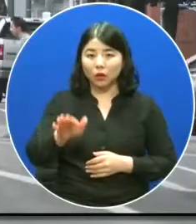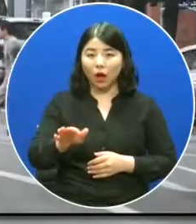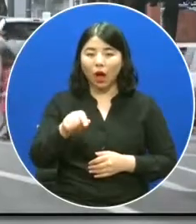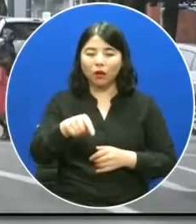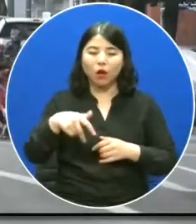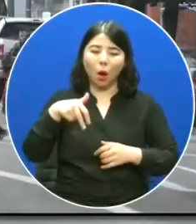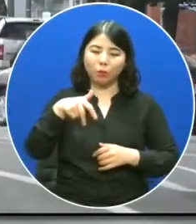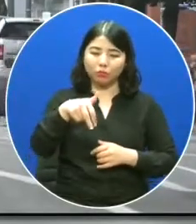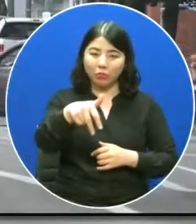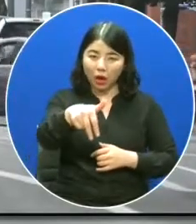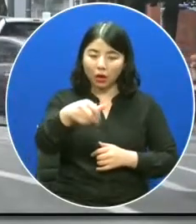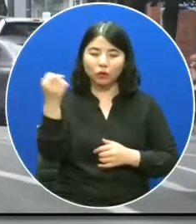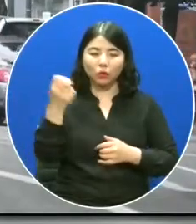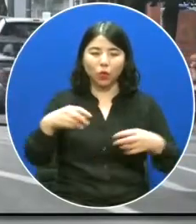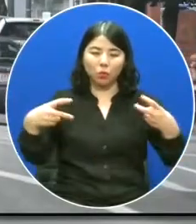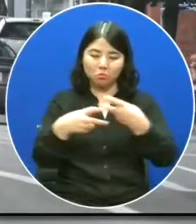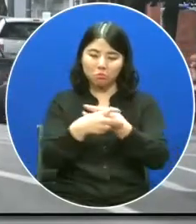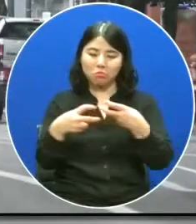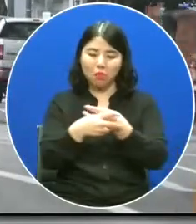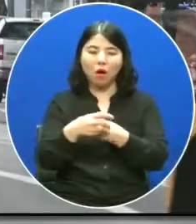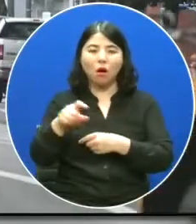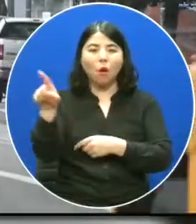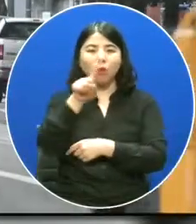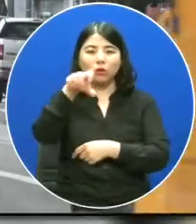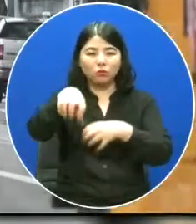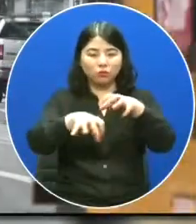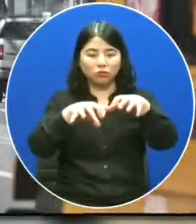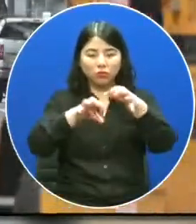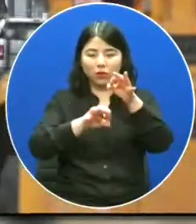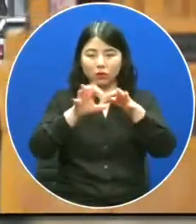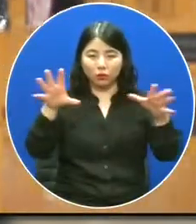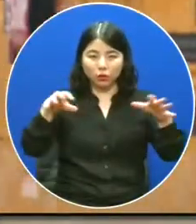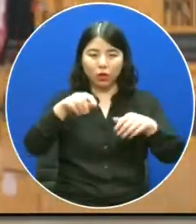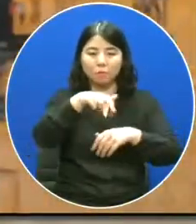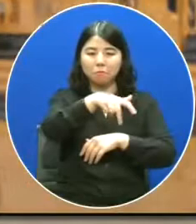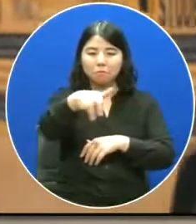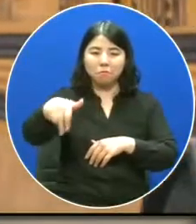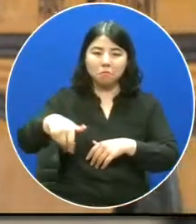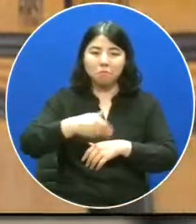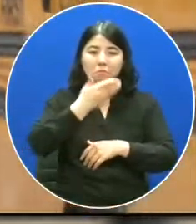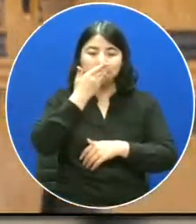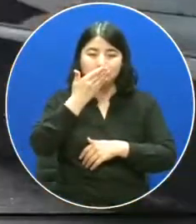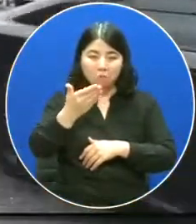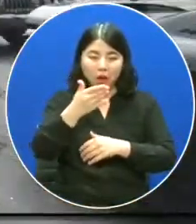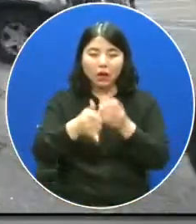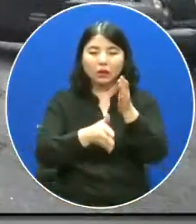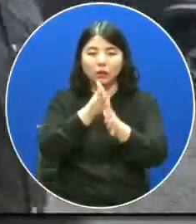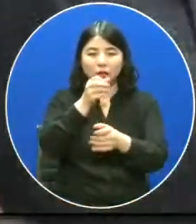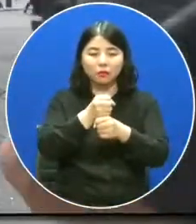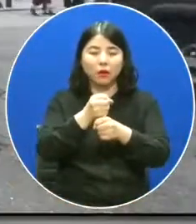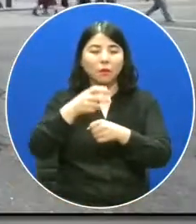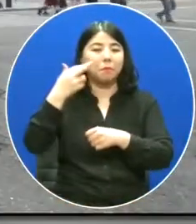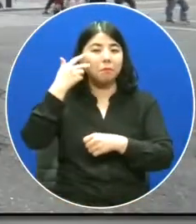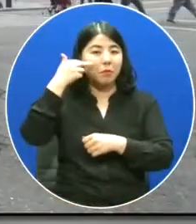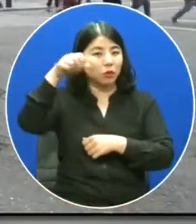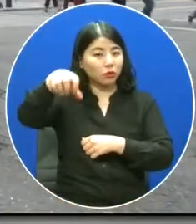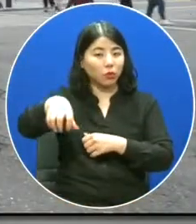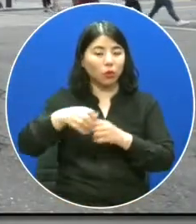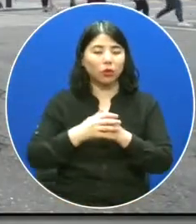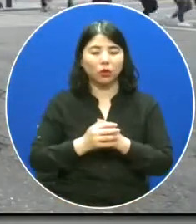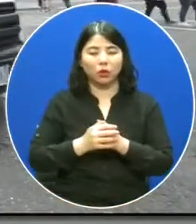한편 걷거나 대중교통을 이용해서 어디든지 갈 수 있는 도시, 즉 워커블 시티로 재탄생한 미국의